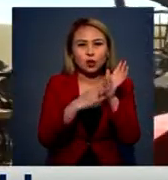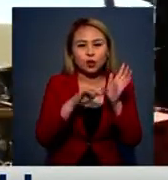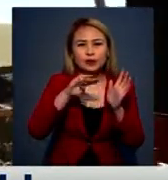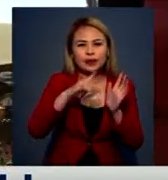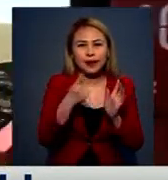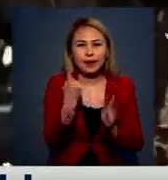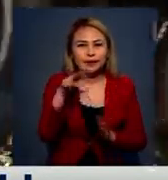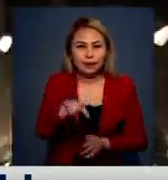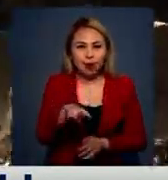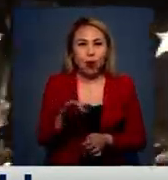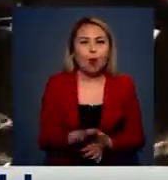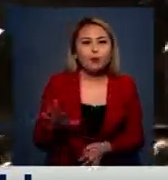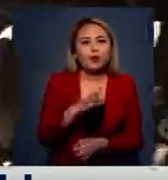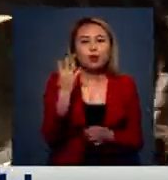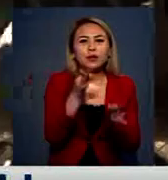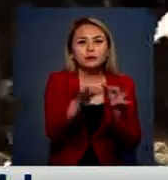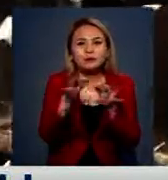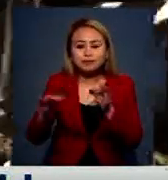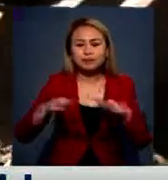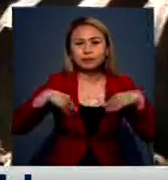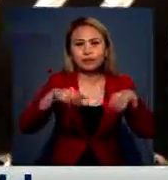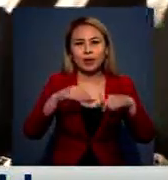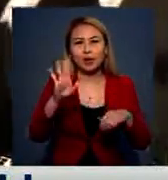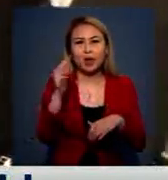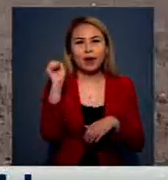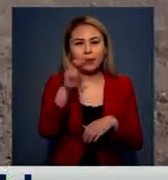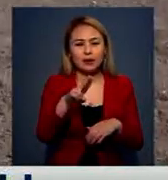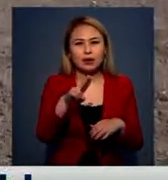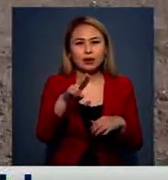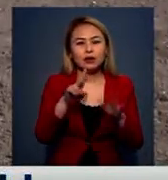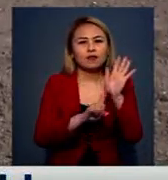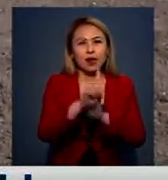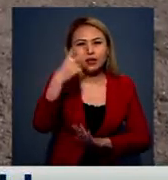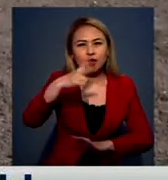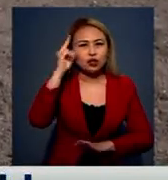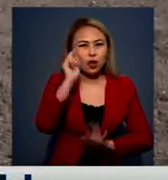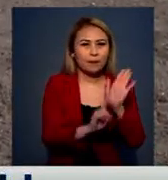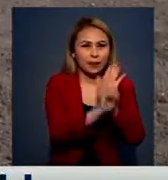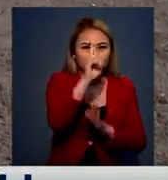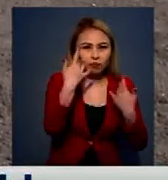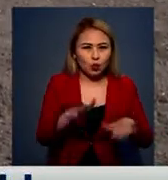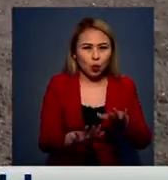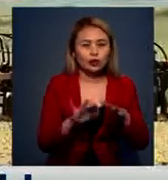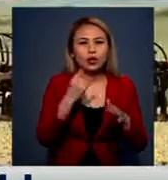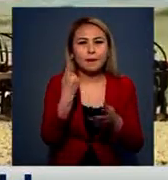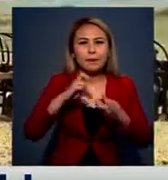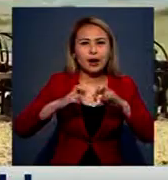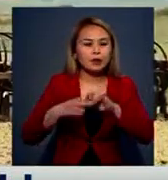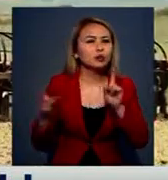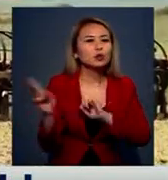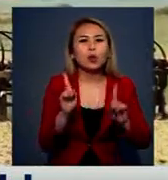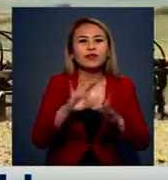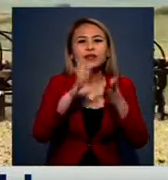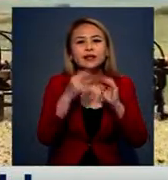теңге. Облыстағы 4 ауданда егін науқаны сәуірдің 20-сында басталды, қалғаны жақында кіріспек. Бұл саланың бір проблемасы